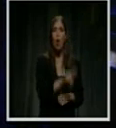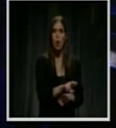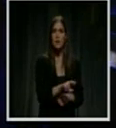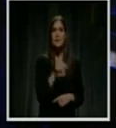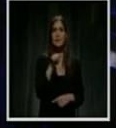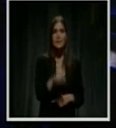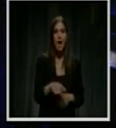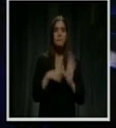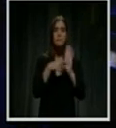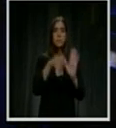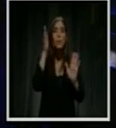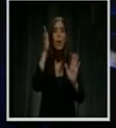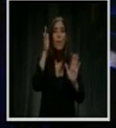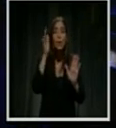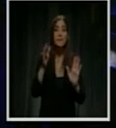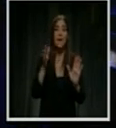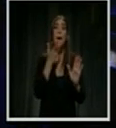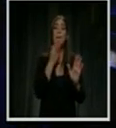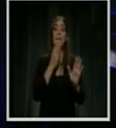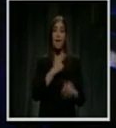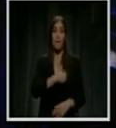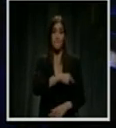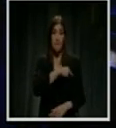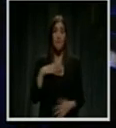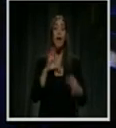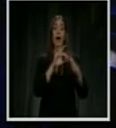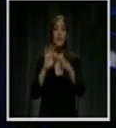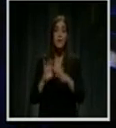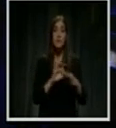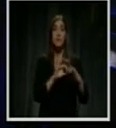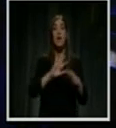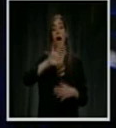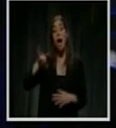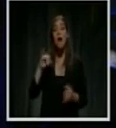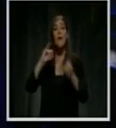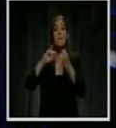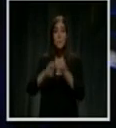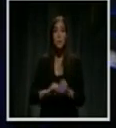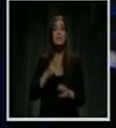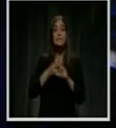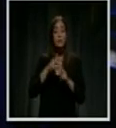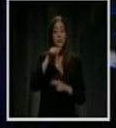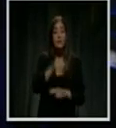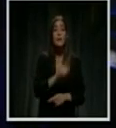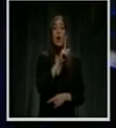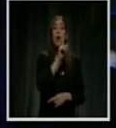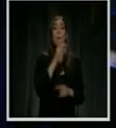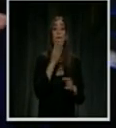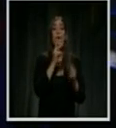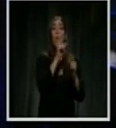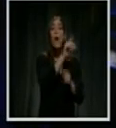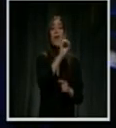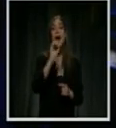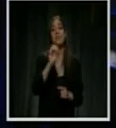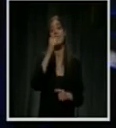flimkien intrabatna illi wettqoha fl-ewwel mid-ġurnata minn dakinhar li nagħtaw il-fiduċja mill-poplu u wettaqnija